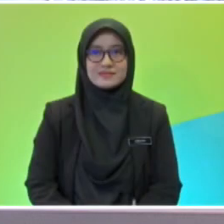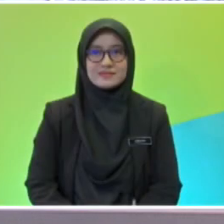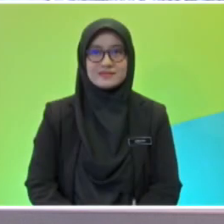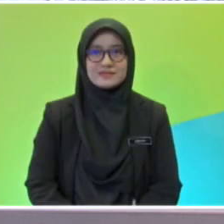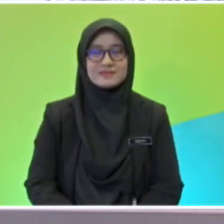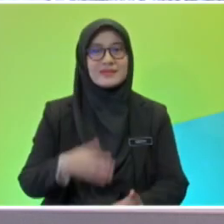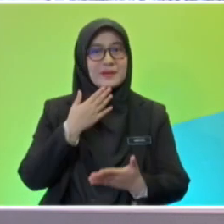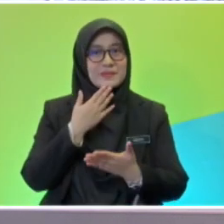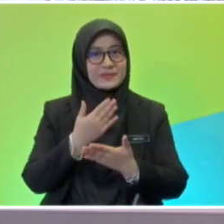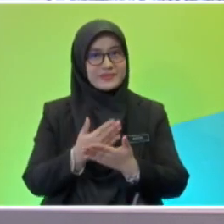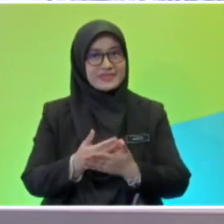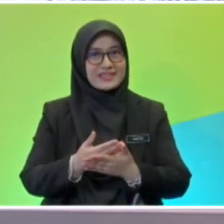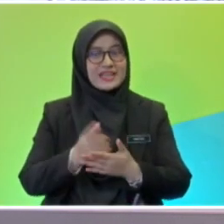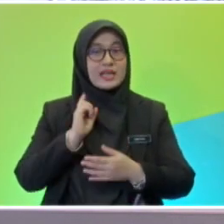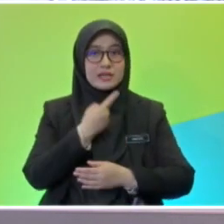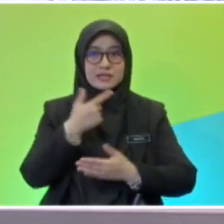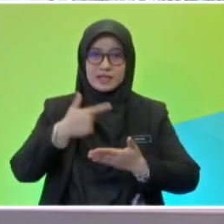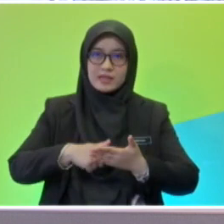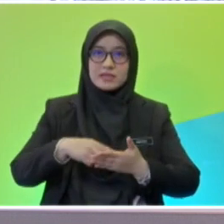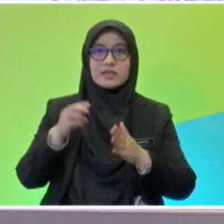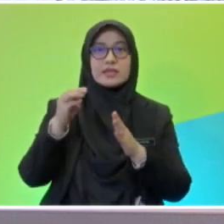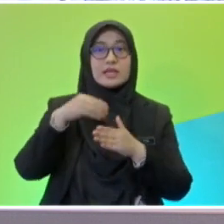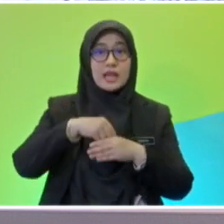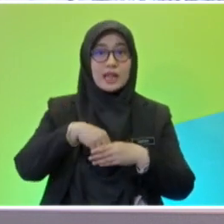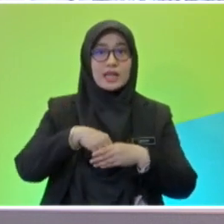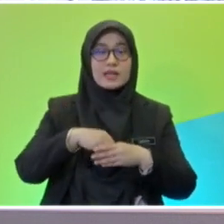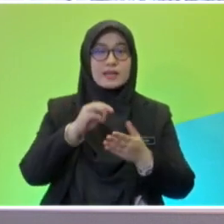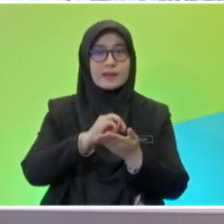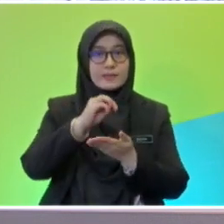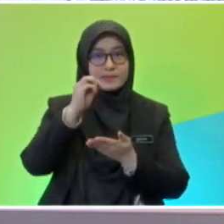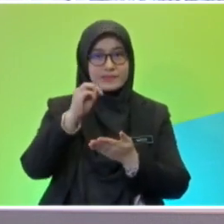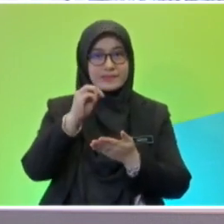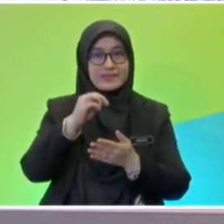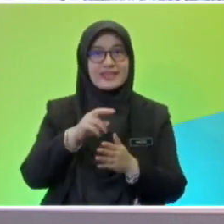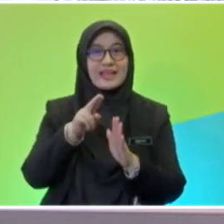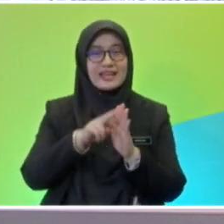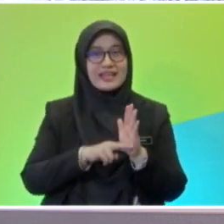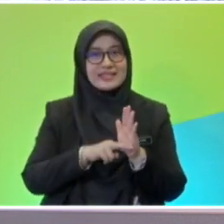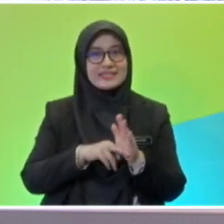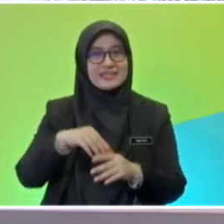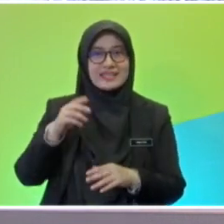baik Mas lagi menyaksikan menengah rendah bersama dengan saya hang Akmal penglipur